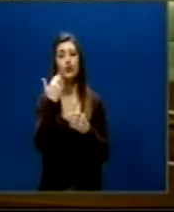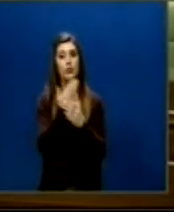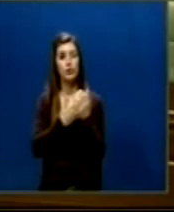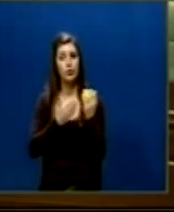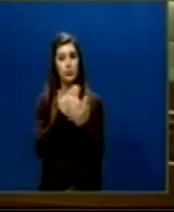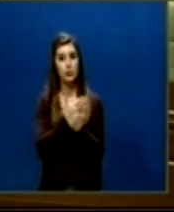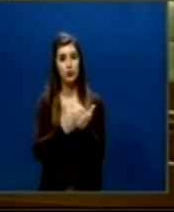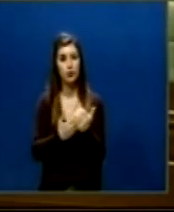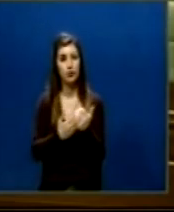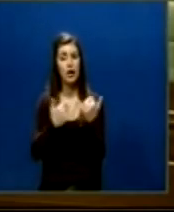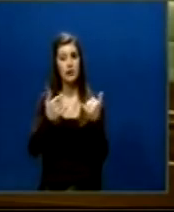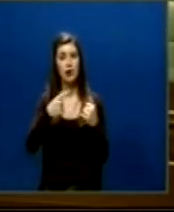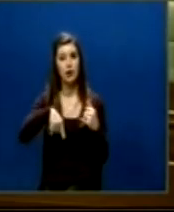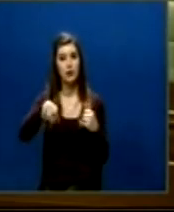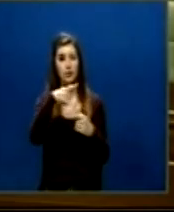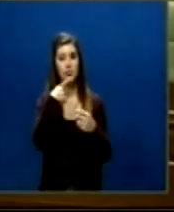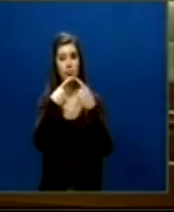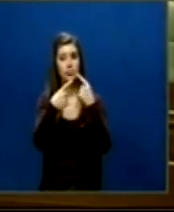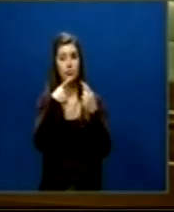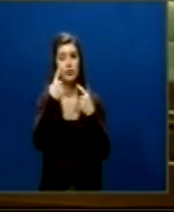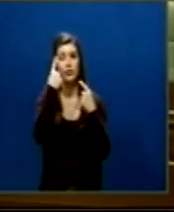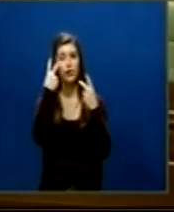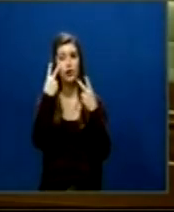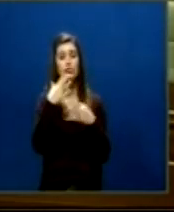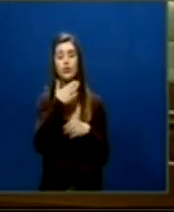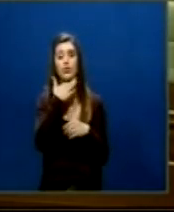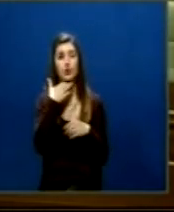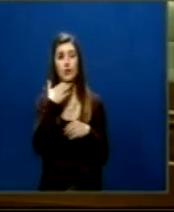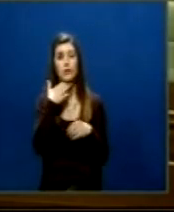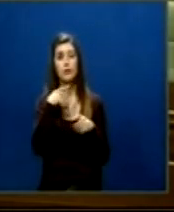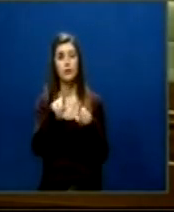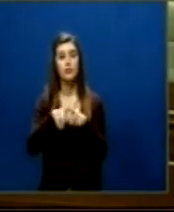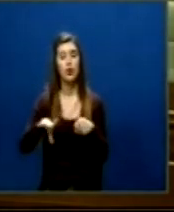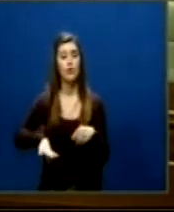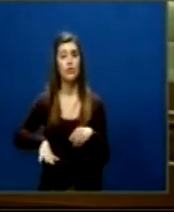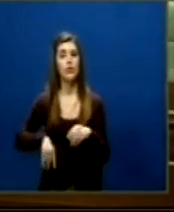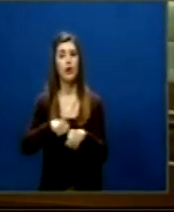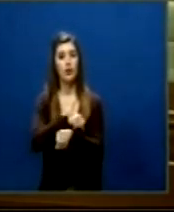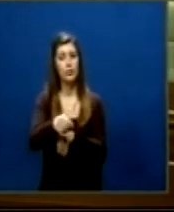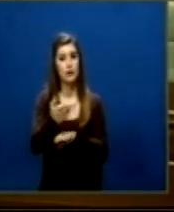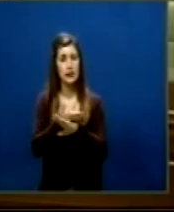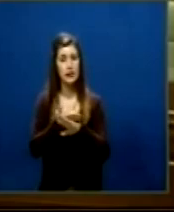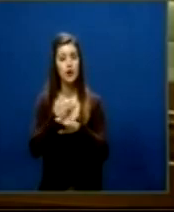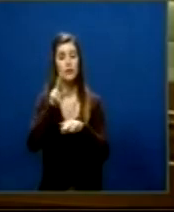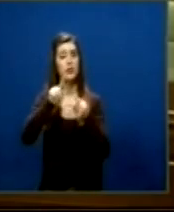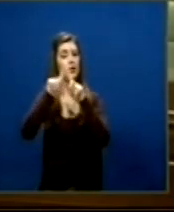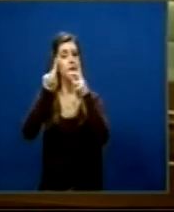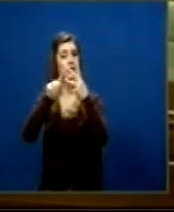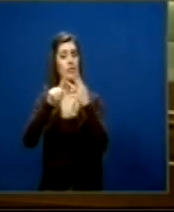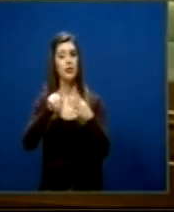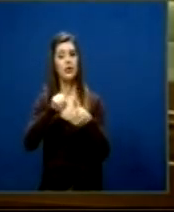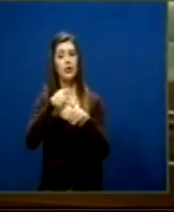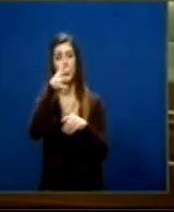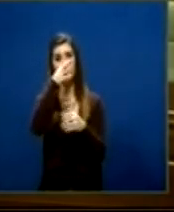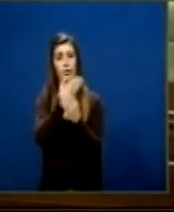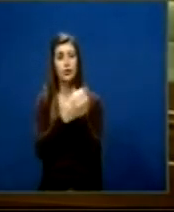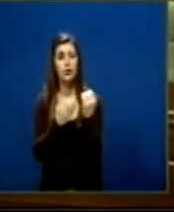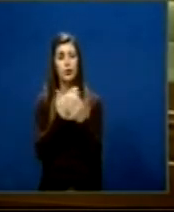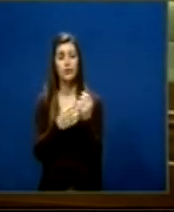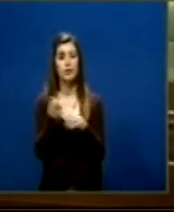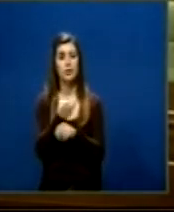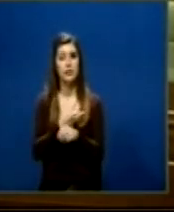diskutum për një prej damtimeve shumë të rëndësishme, pra grave të dhunuara, por ka edhe shumë të tjera. Në anën tjetër ka